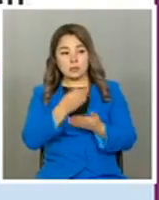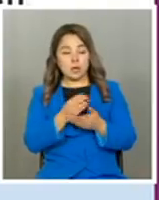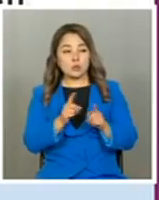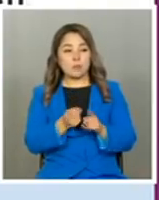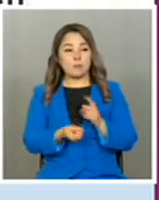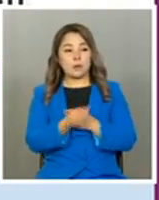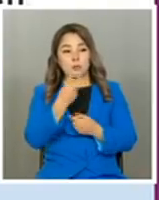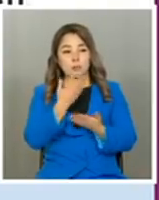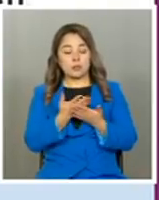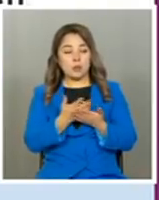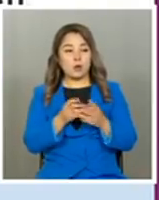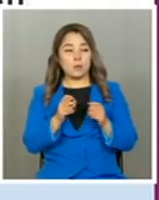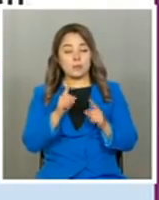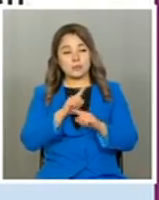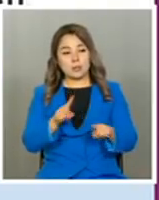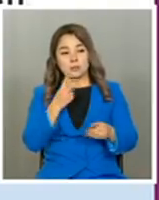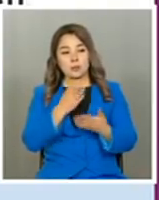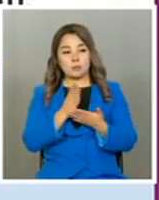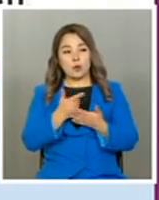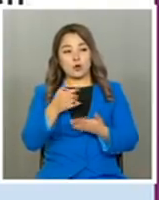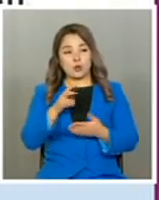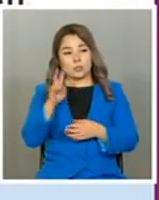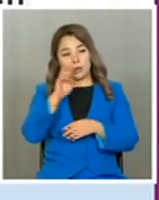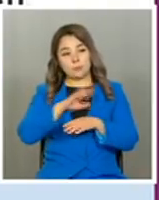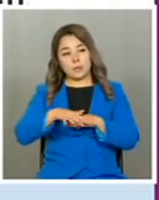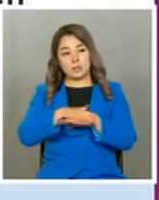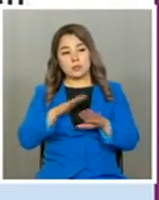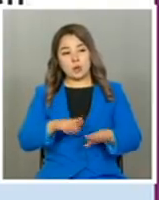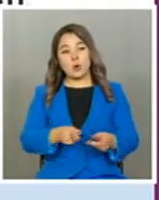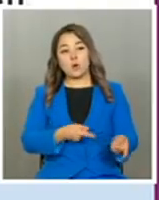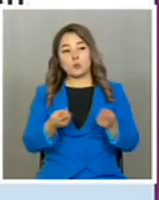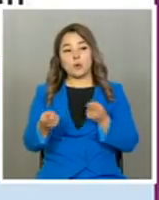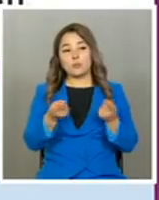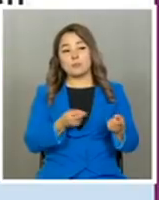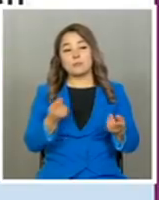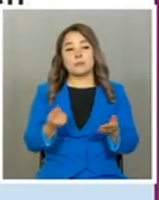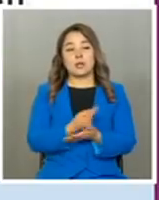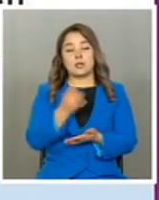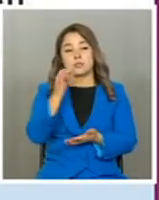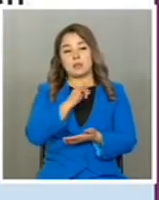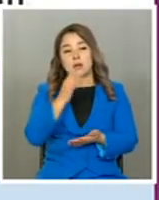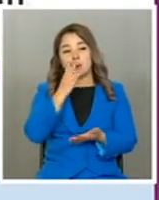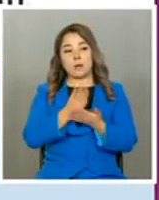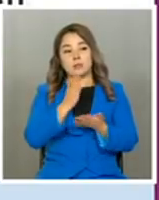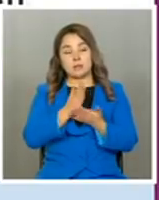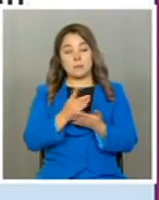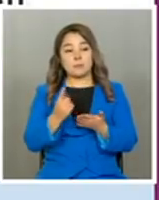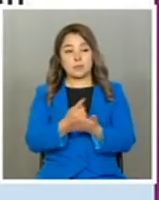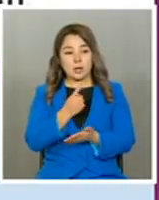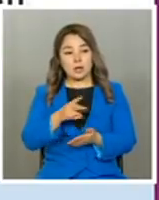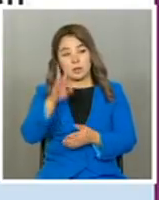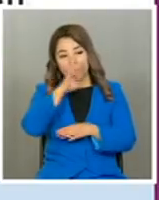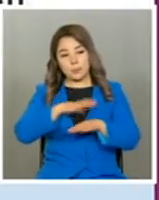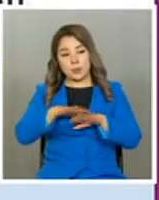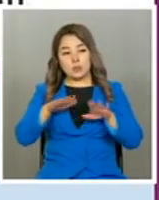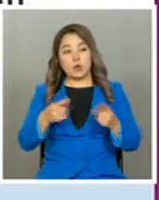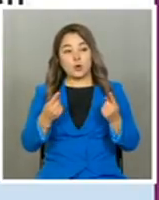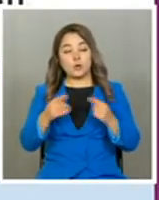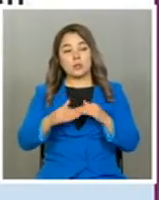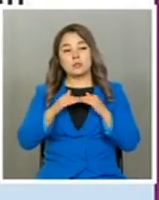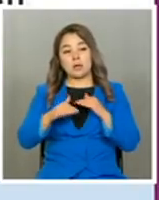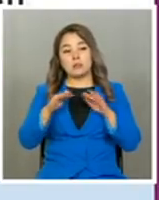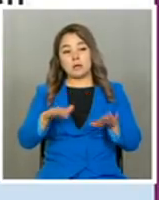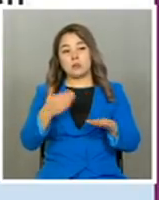ерекшеленеді. Ғұн империясы көшпелілер тарихындағы алғашқы империя және ұлы даладағы